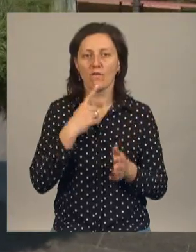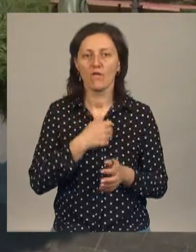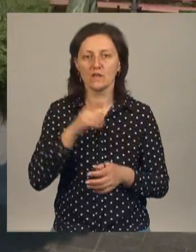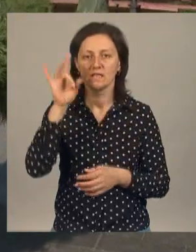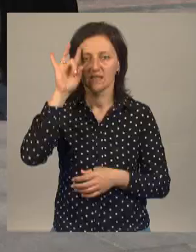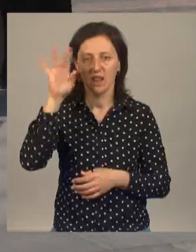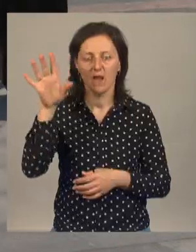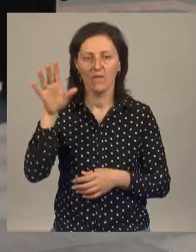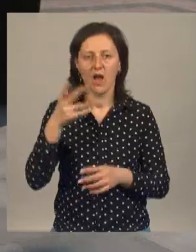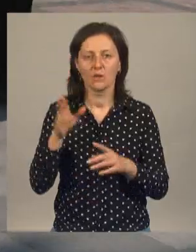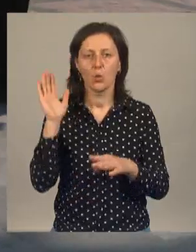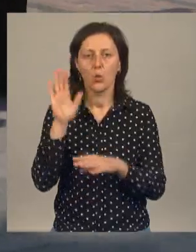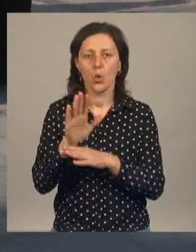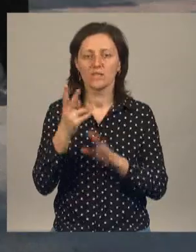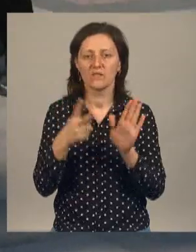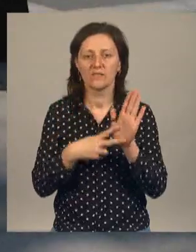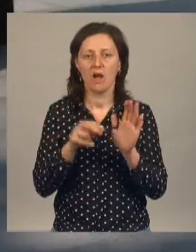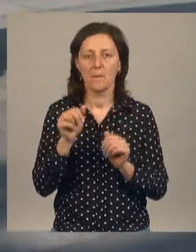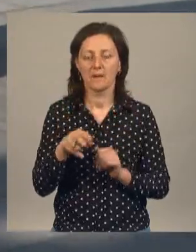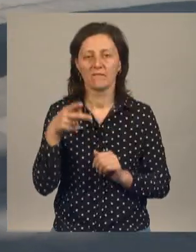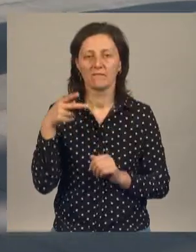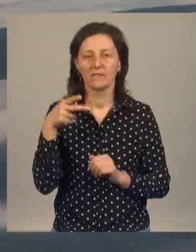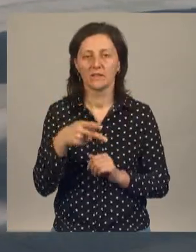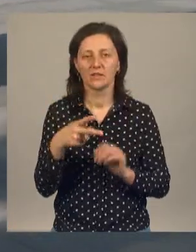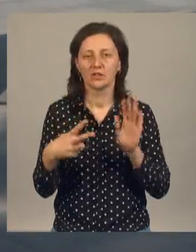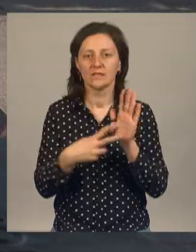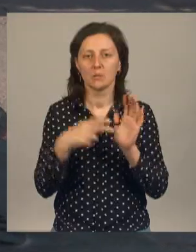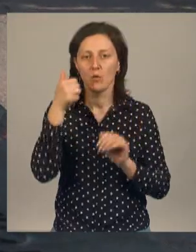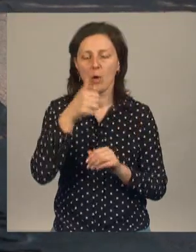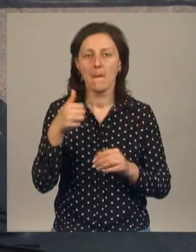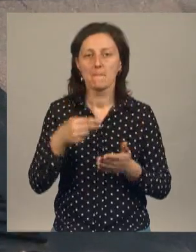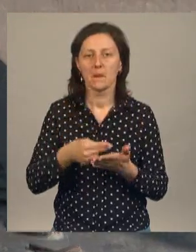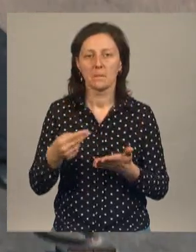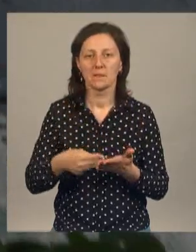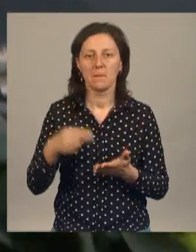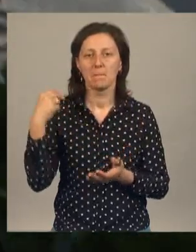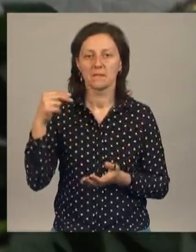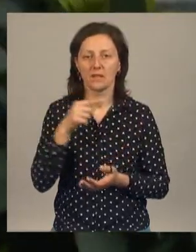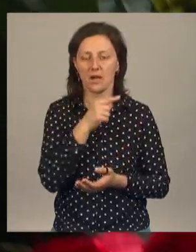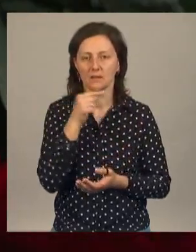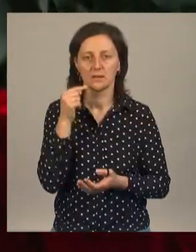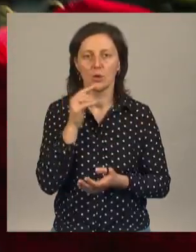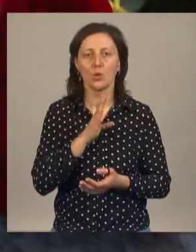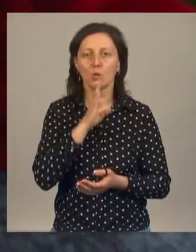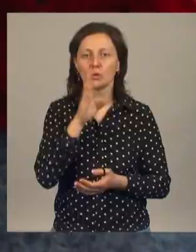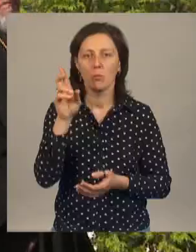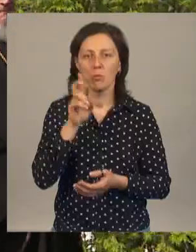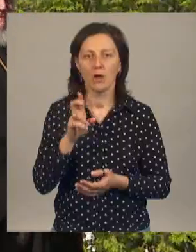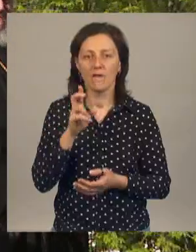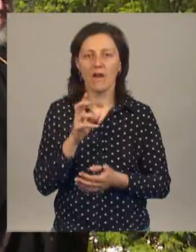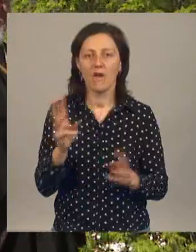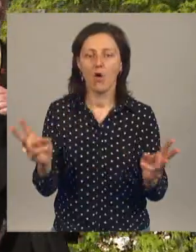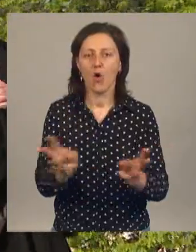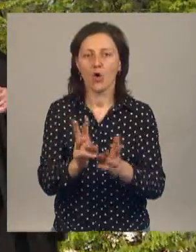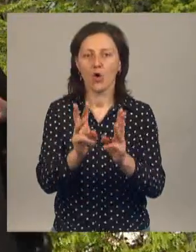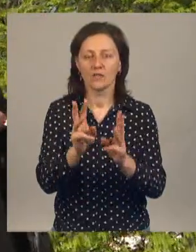соответствующий указ 27 апреля 2007 года подписал президент россии утром в белграде к мемориалу вечный огонь и